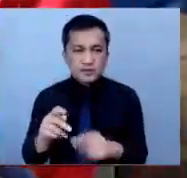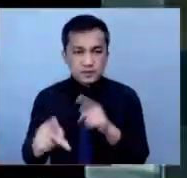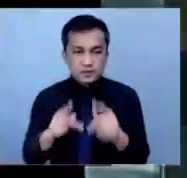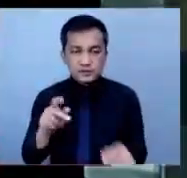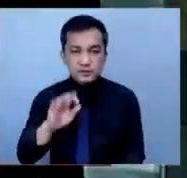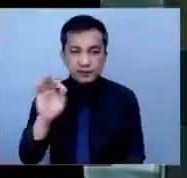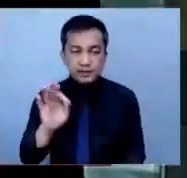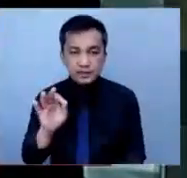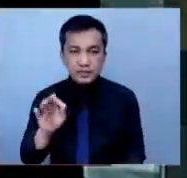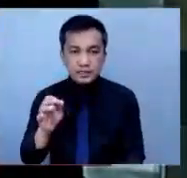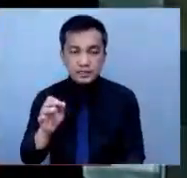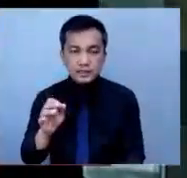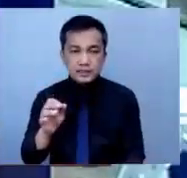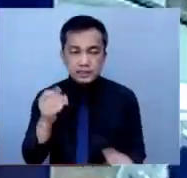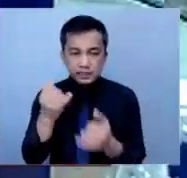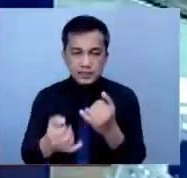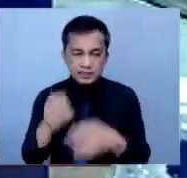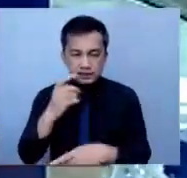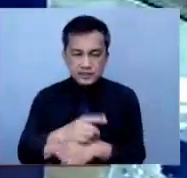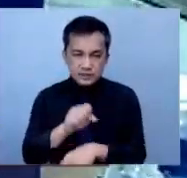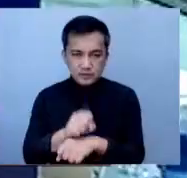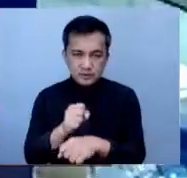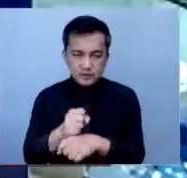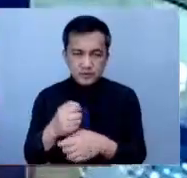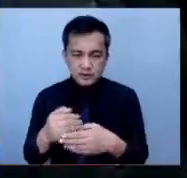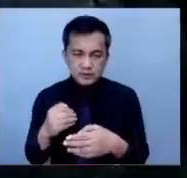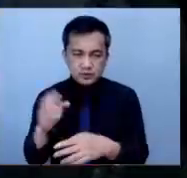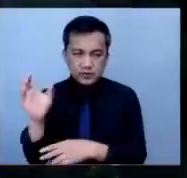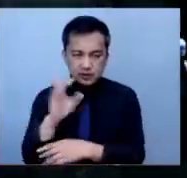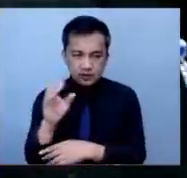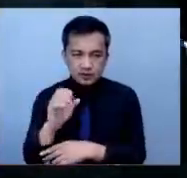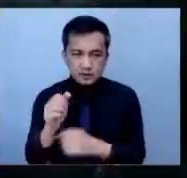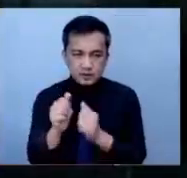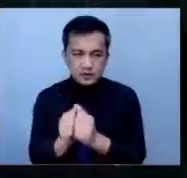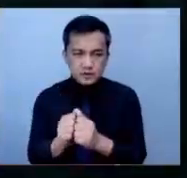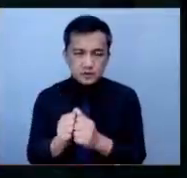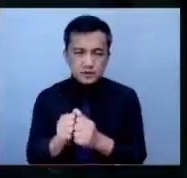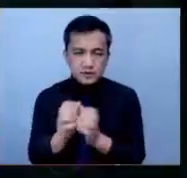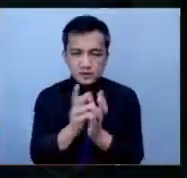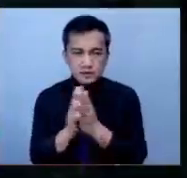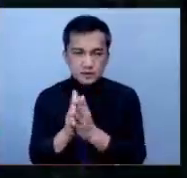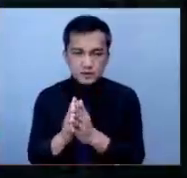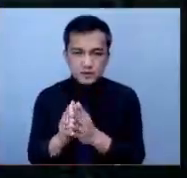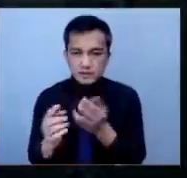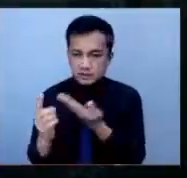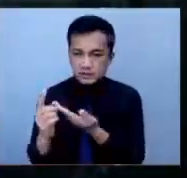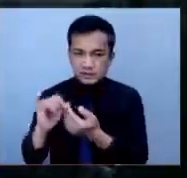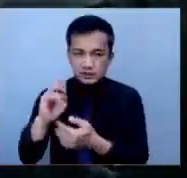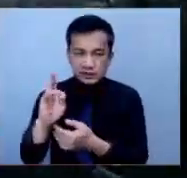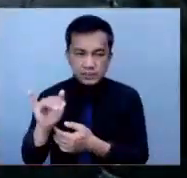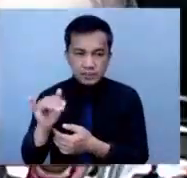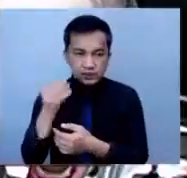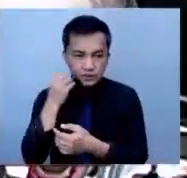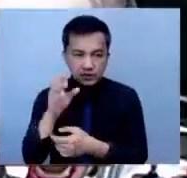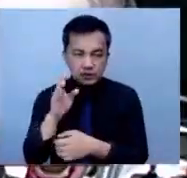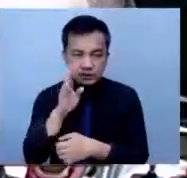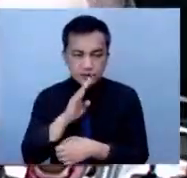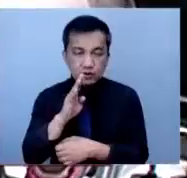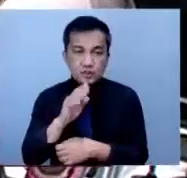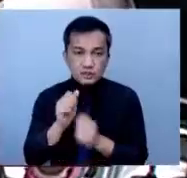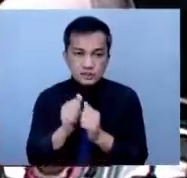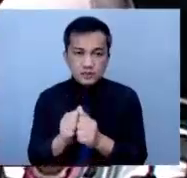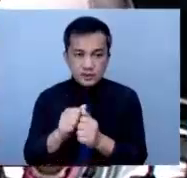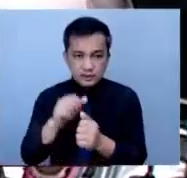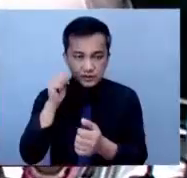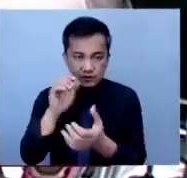huling araw ng pasok sa trabaho bago magpasko. Kasama sa nakipagsiksikan si Jerry na uuwi ng Bicol kasama ang asawa